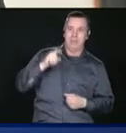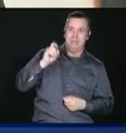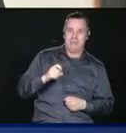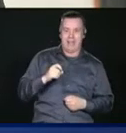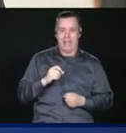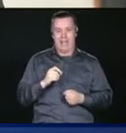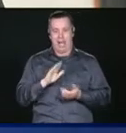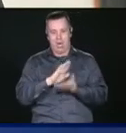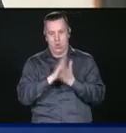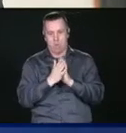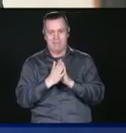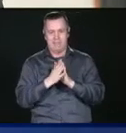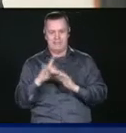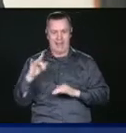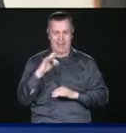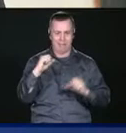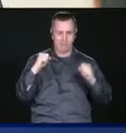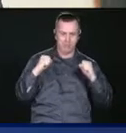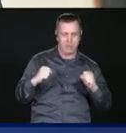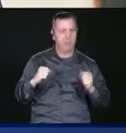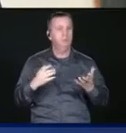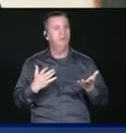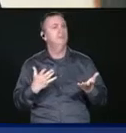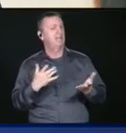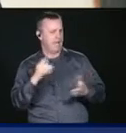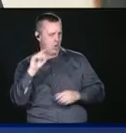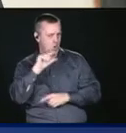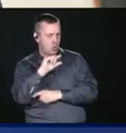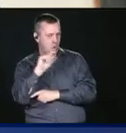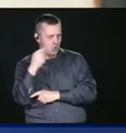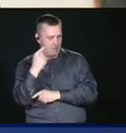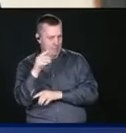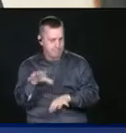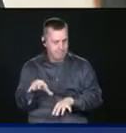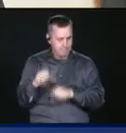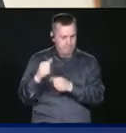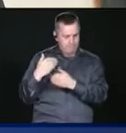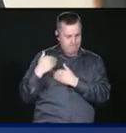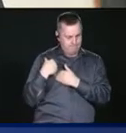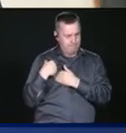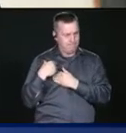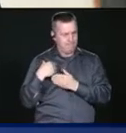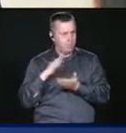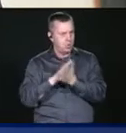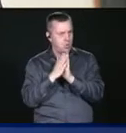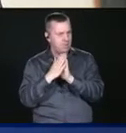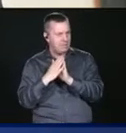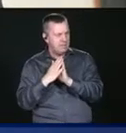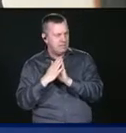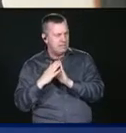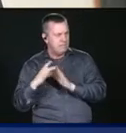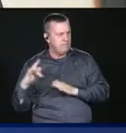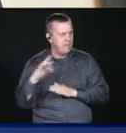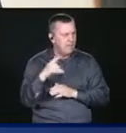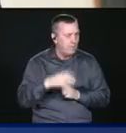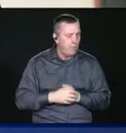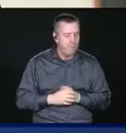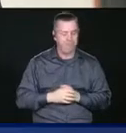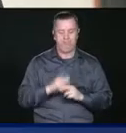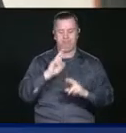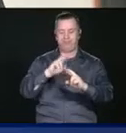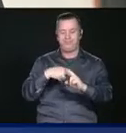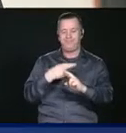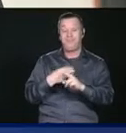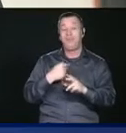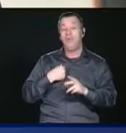donc à prendre une équité dans Air Canada pour que ça puisse continuer? Alors, nous allons avoir une conversation avec Air Canada, avec les autres